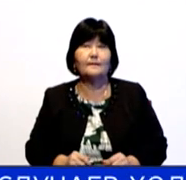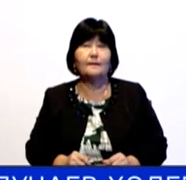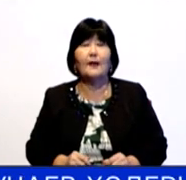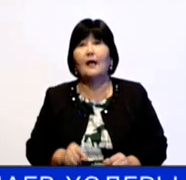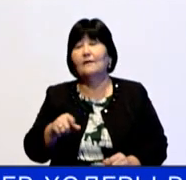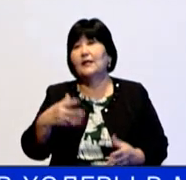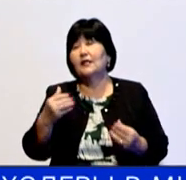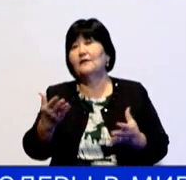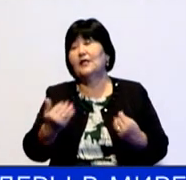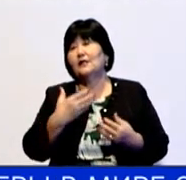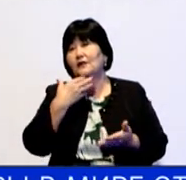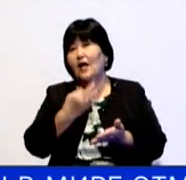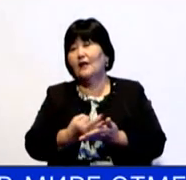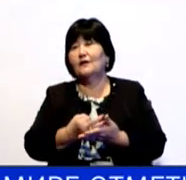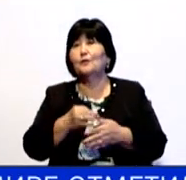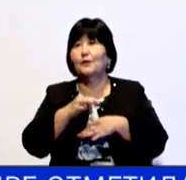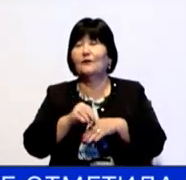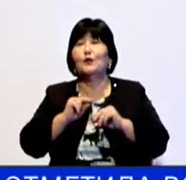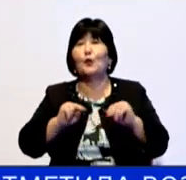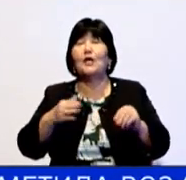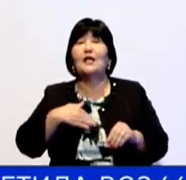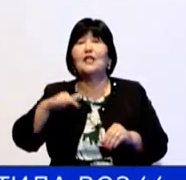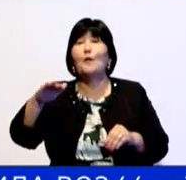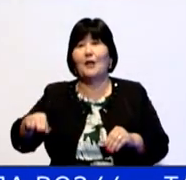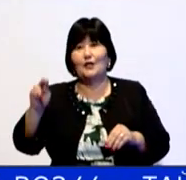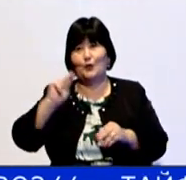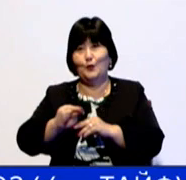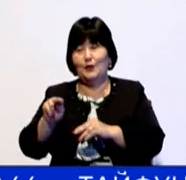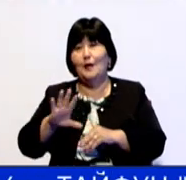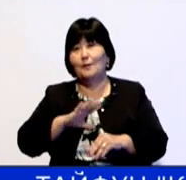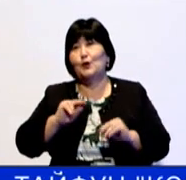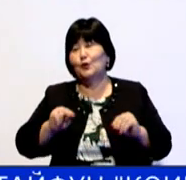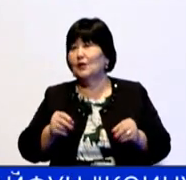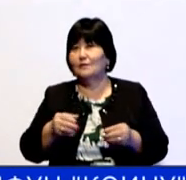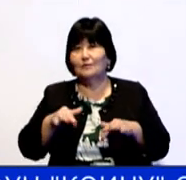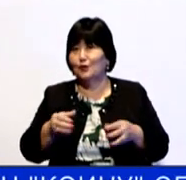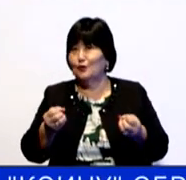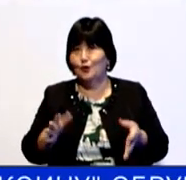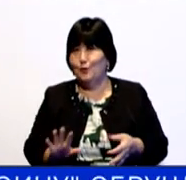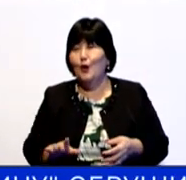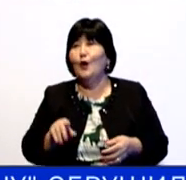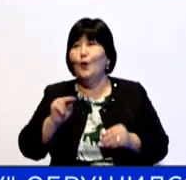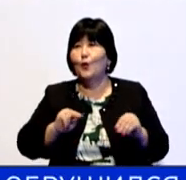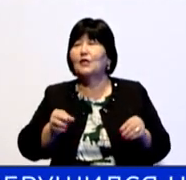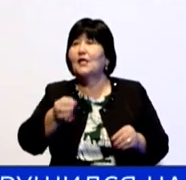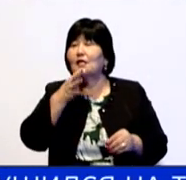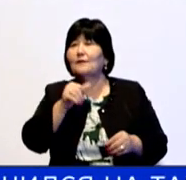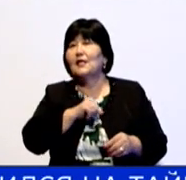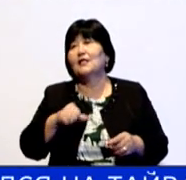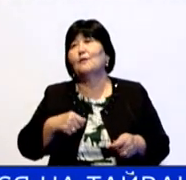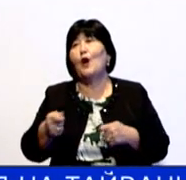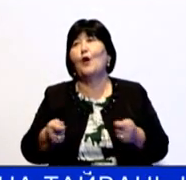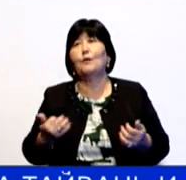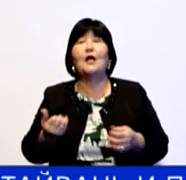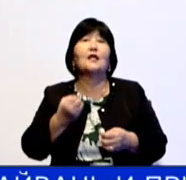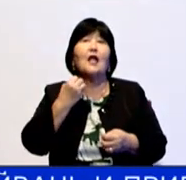В этот день мы взяли на себя ответственность провести уроки у наших младших учеников. Быть учителем – дело непростое. Учителям очень нравятся дни самоуправления.